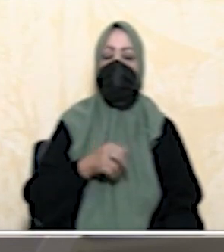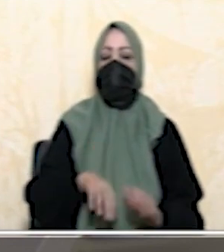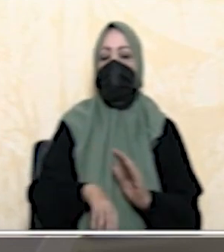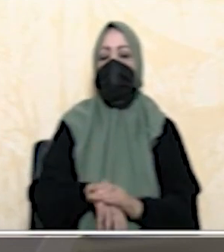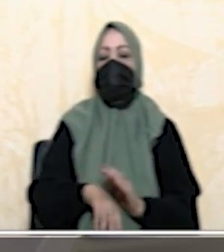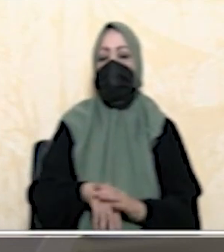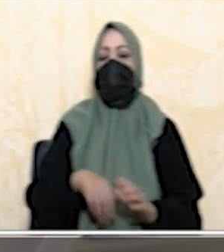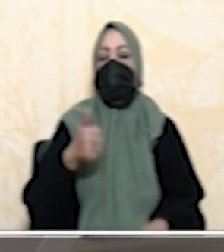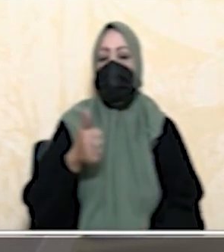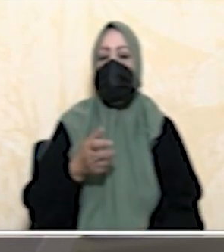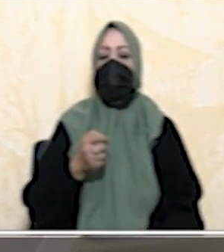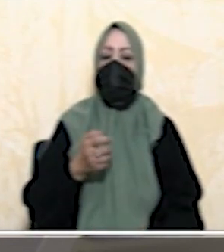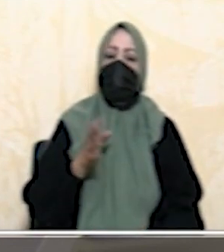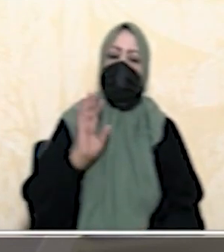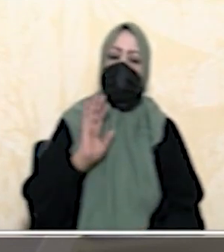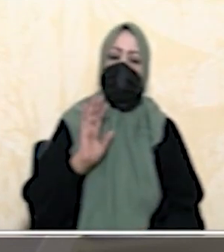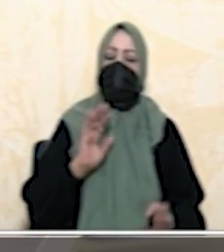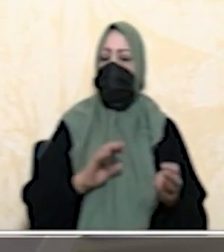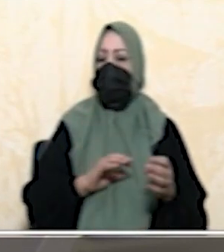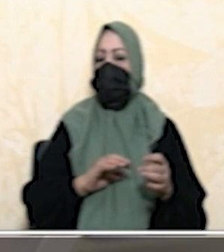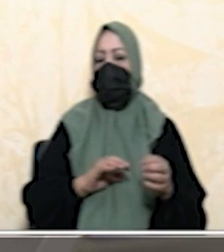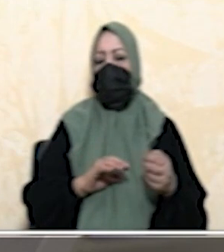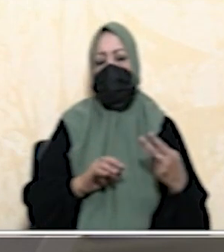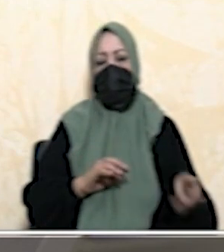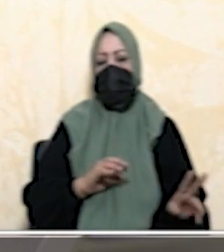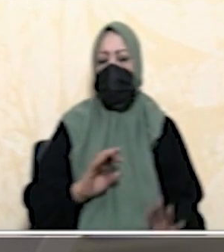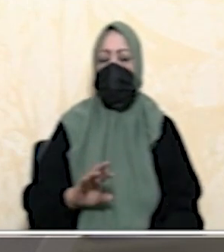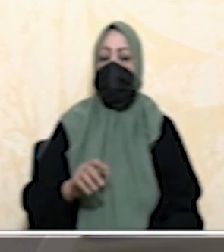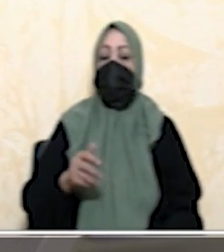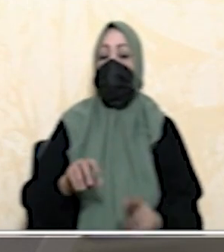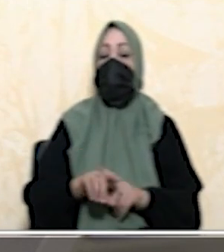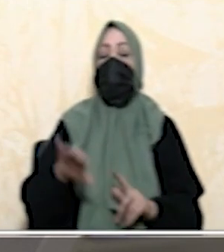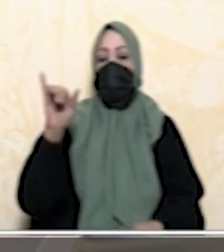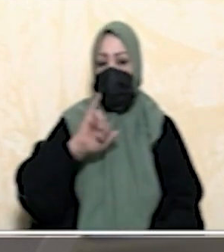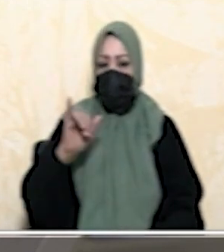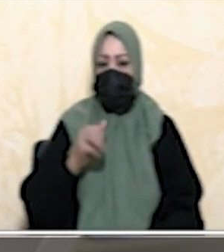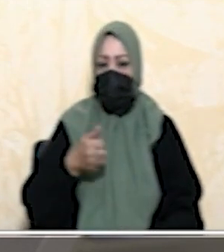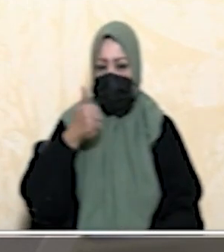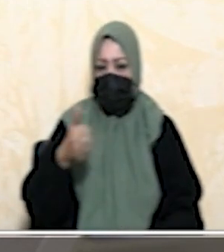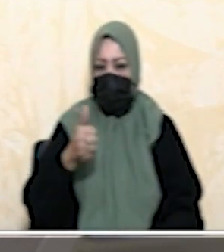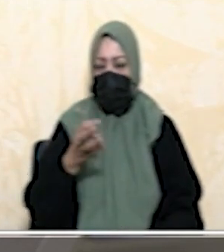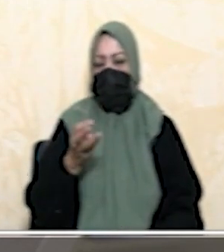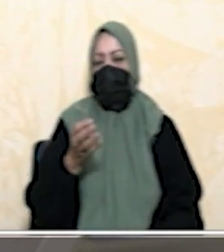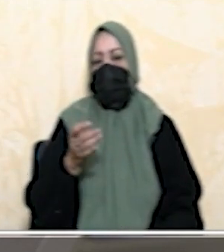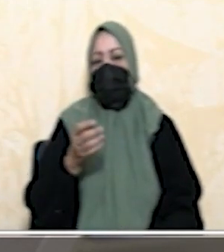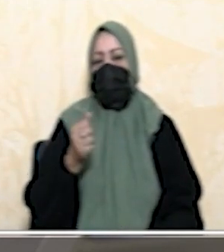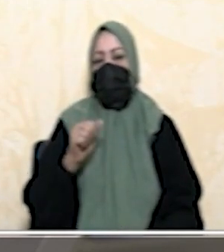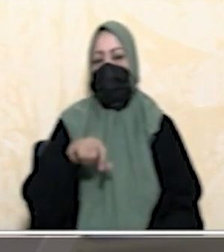جائز، لو سبحت باليسرى فهو جائز. المستحب أن يكون التسبيح باليمنى. بعضهم